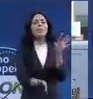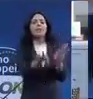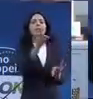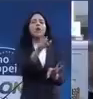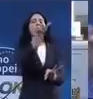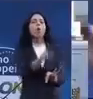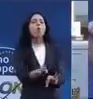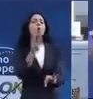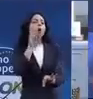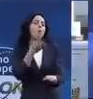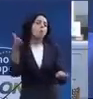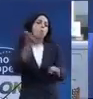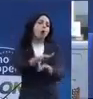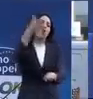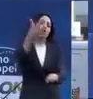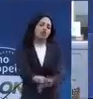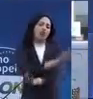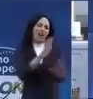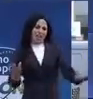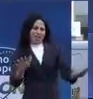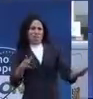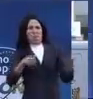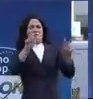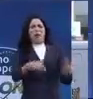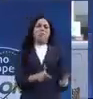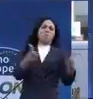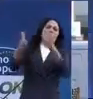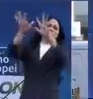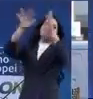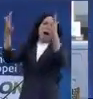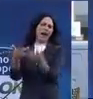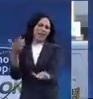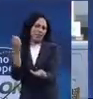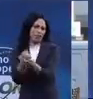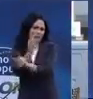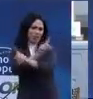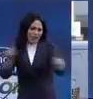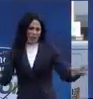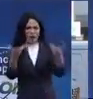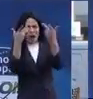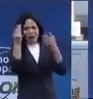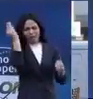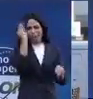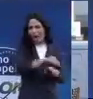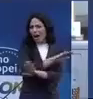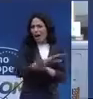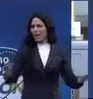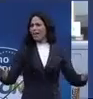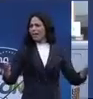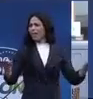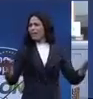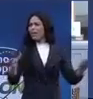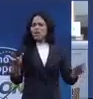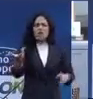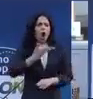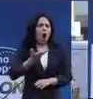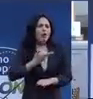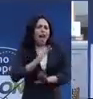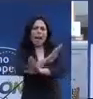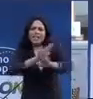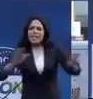uomo defunto neanche su Marte succede una cosa del genere capito non